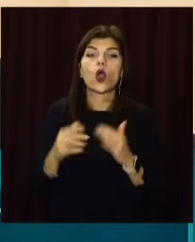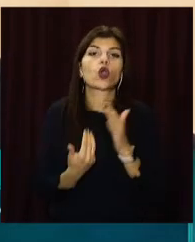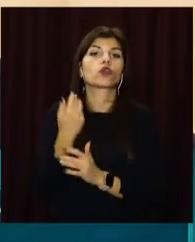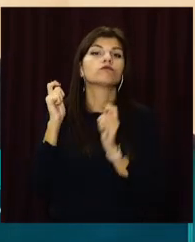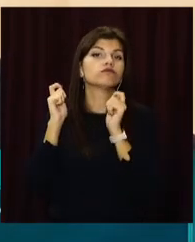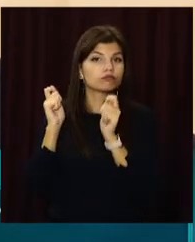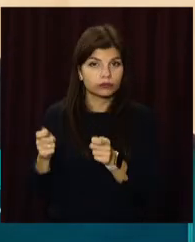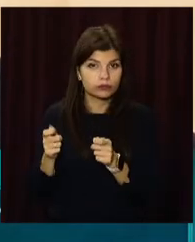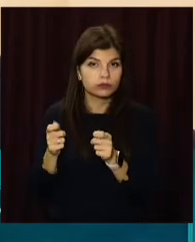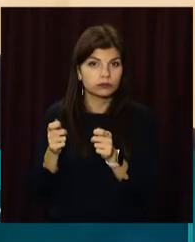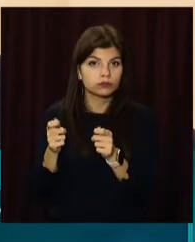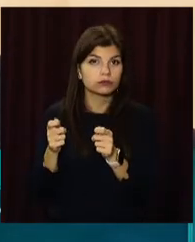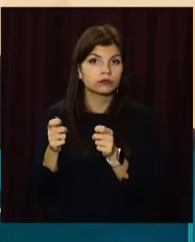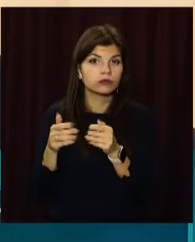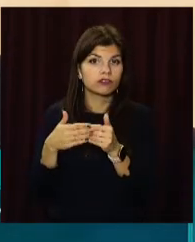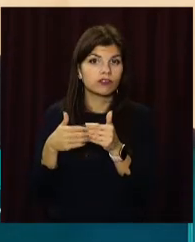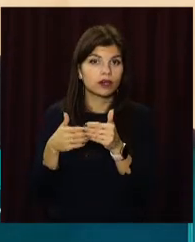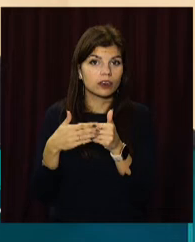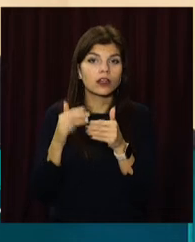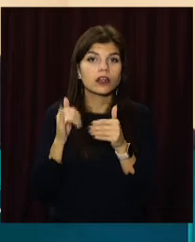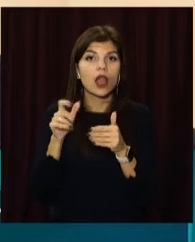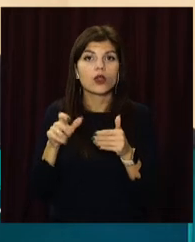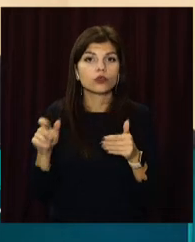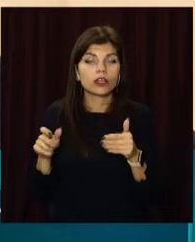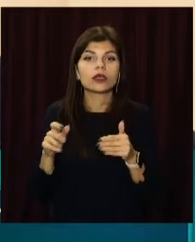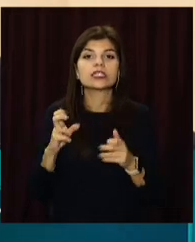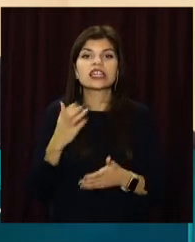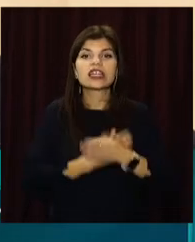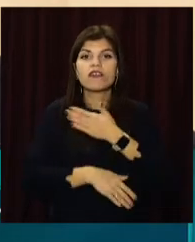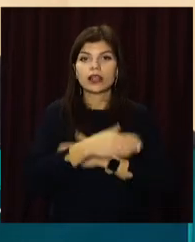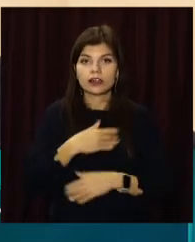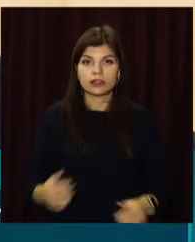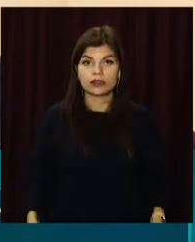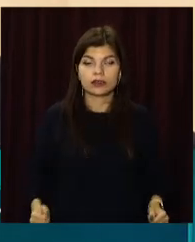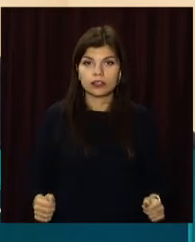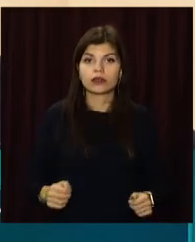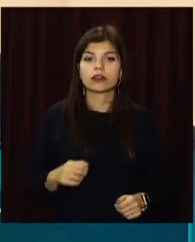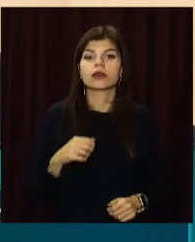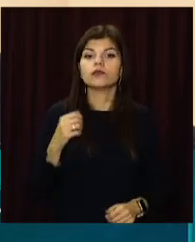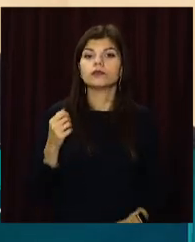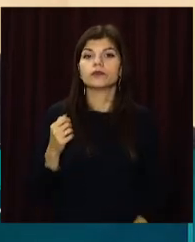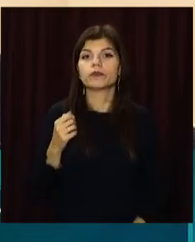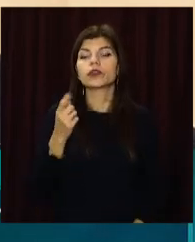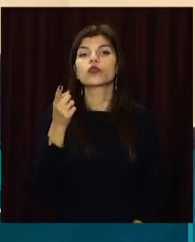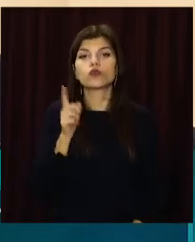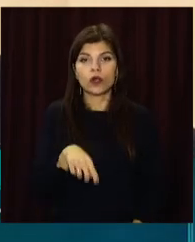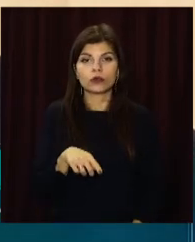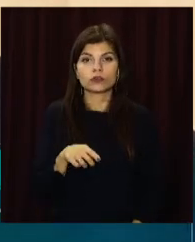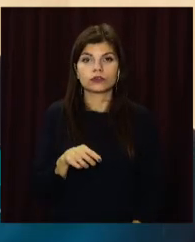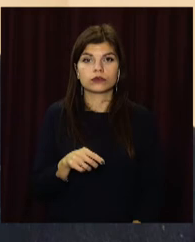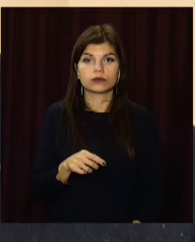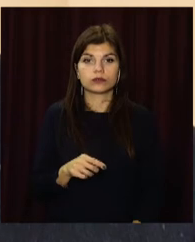металопластикові двері. Спеціально для людей з інвалідністю, вони предназначені згідно ДБНів. Також